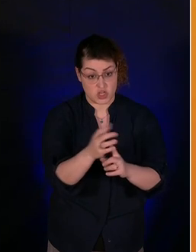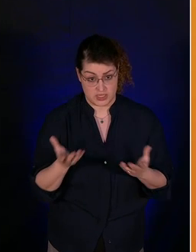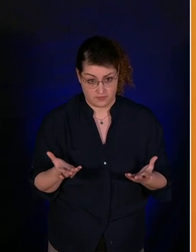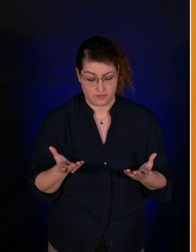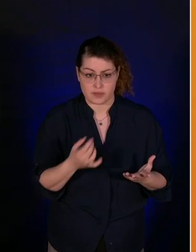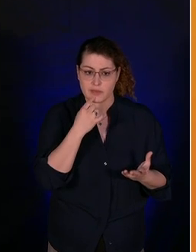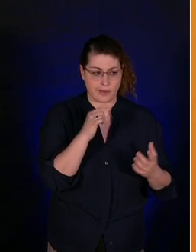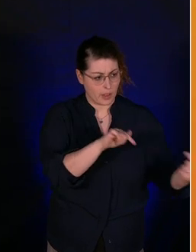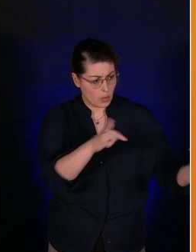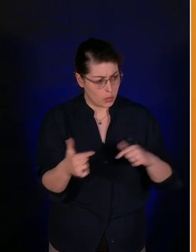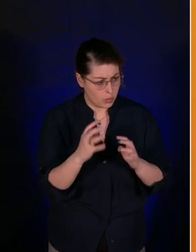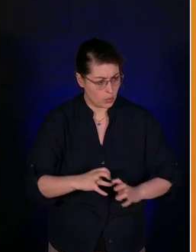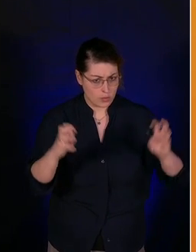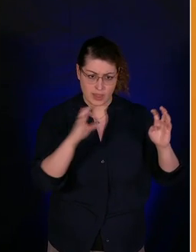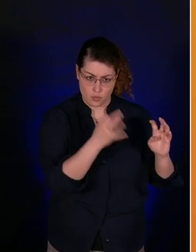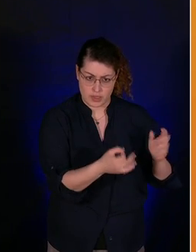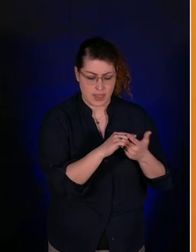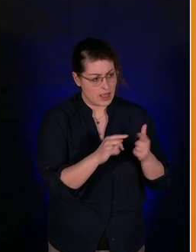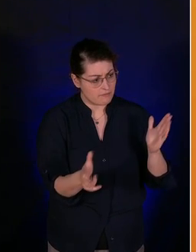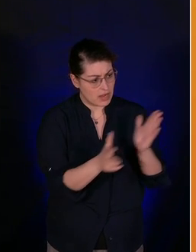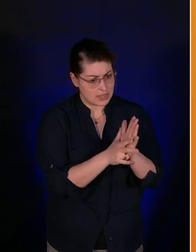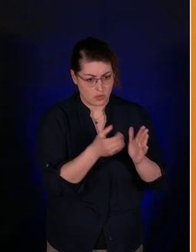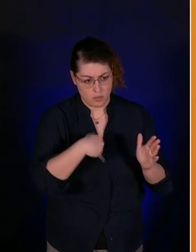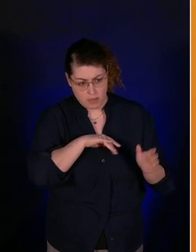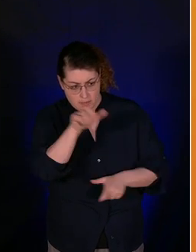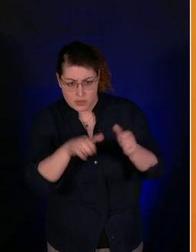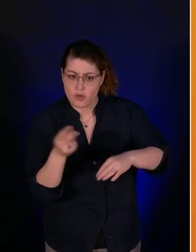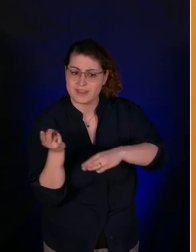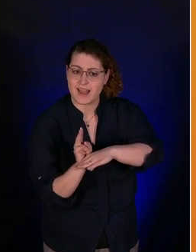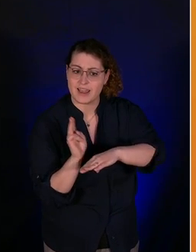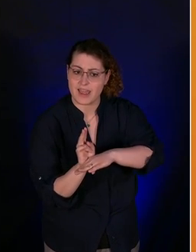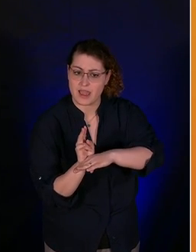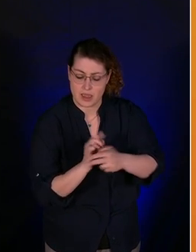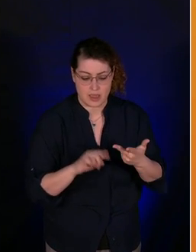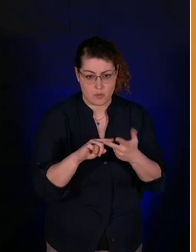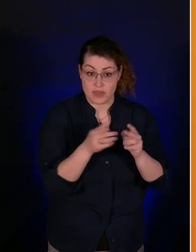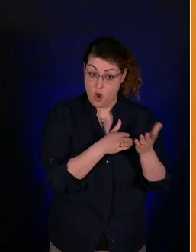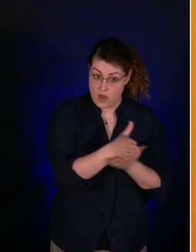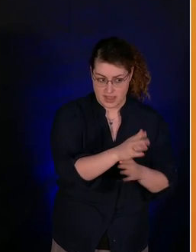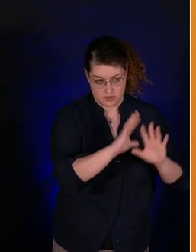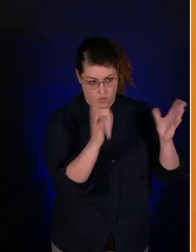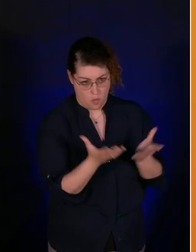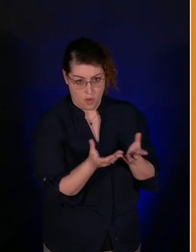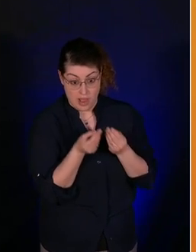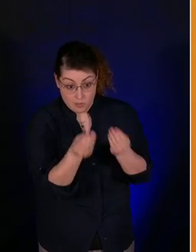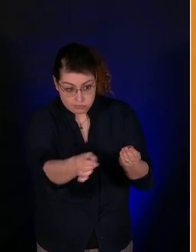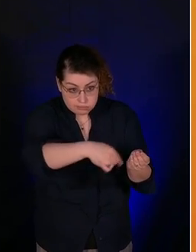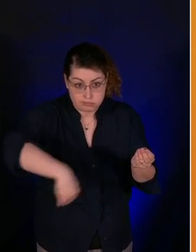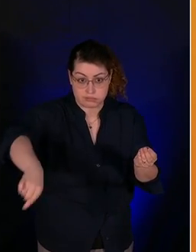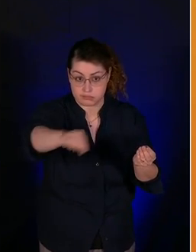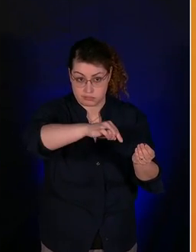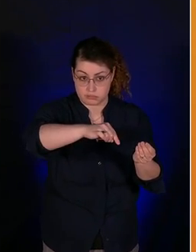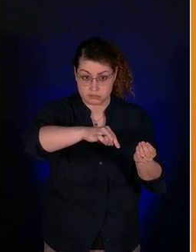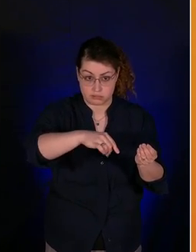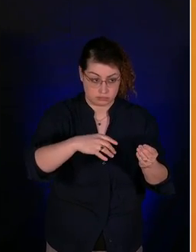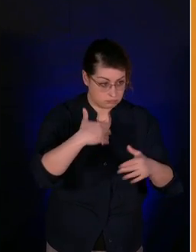du débat du Congrès et de sa validation par les délégués, est que ces orientations soient portées et mises en œuvre par